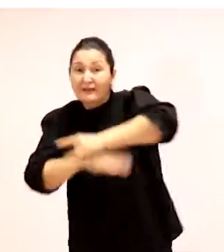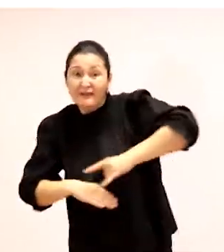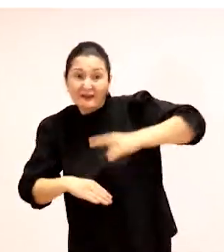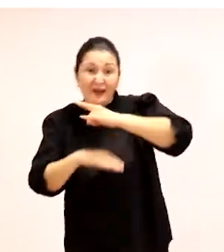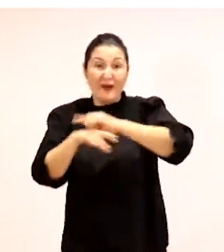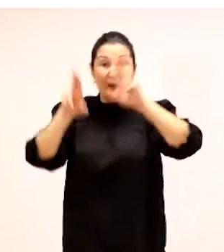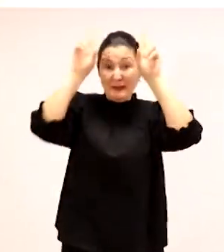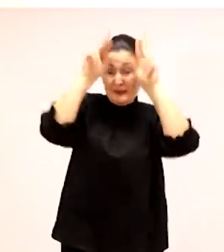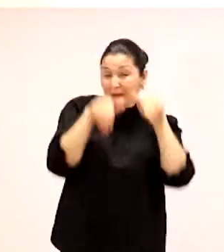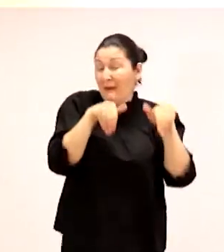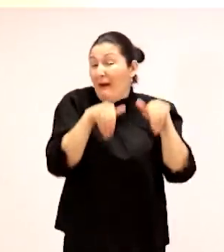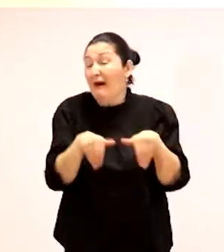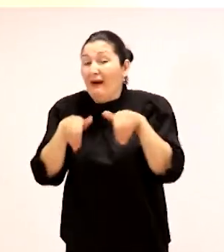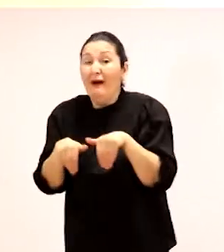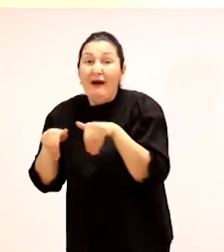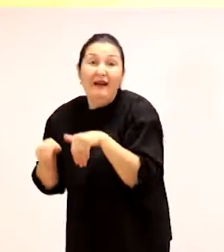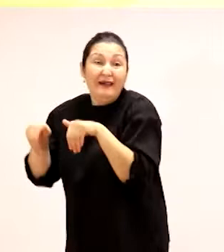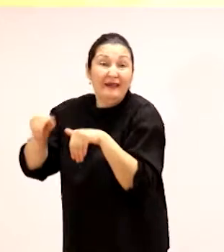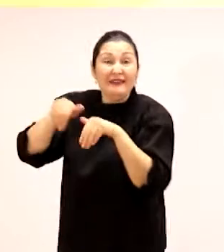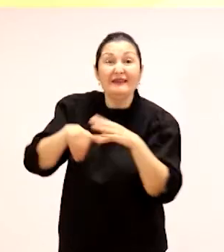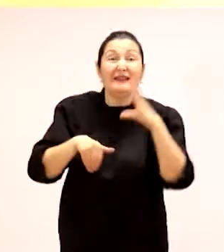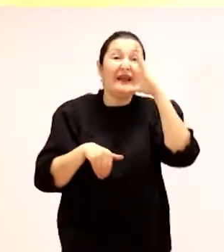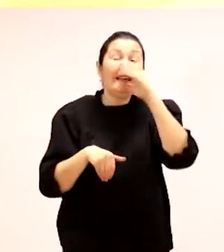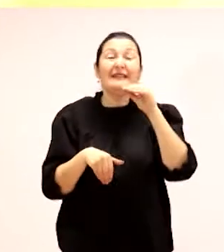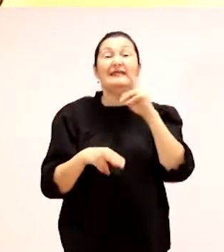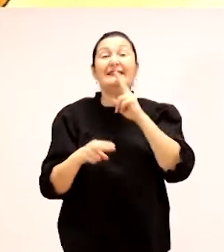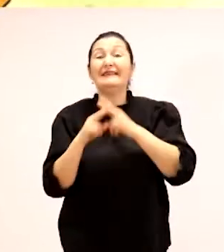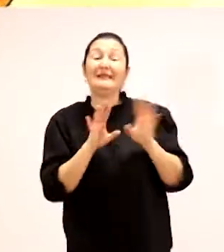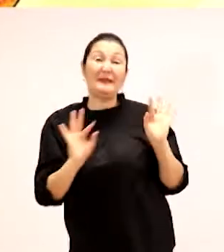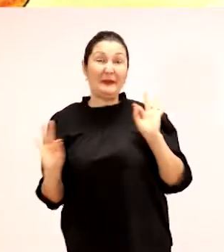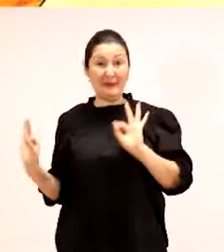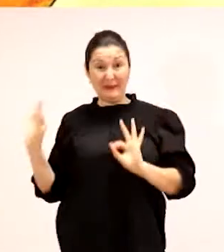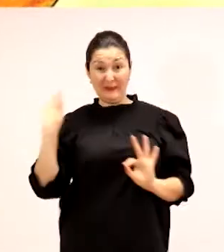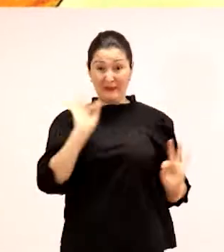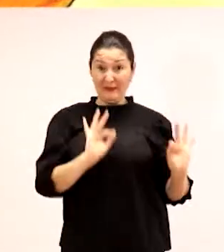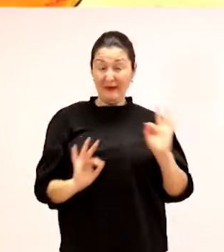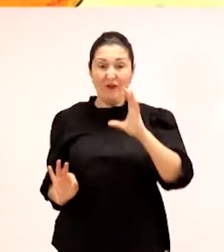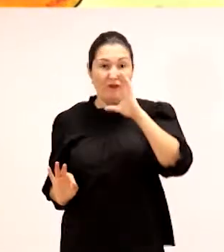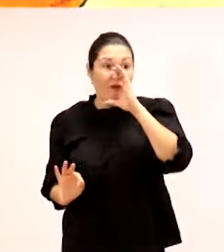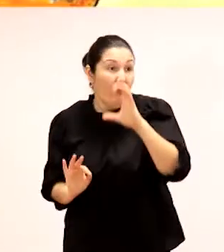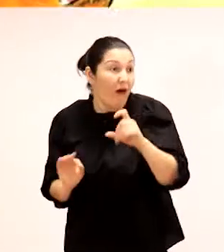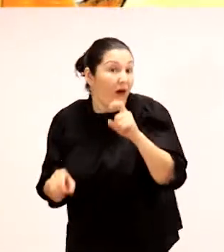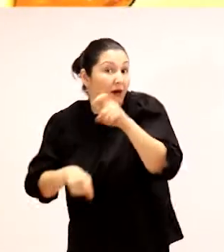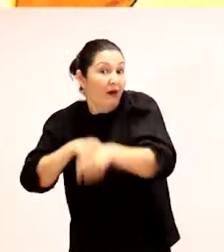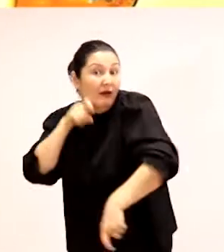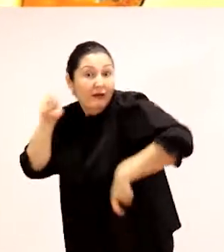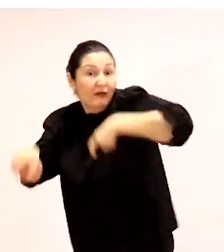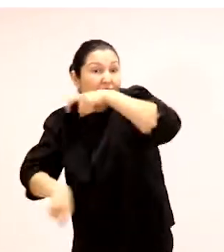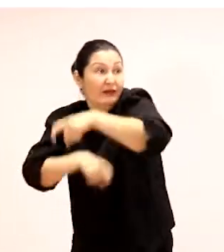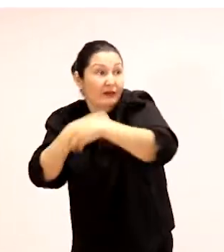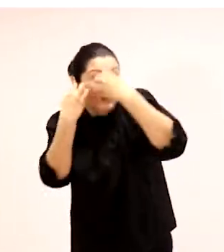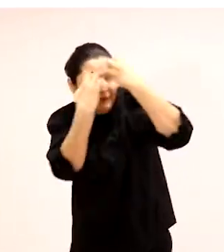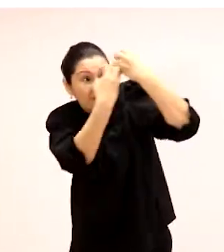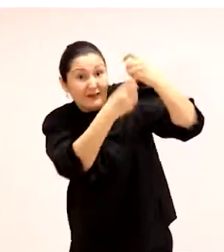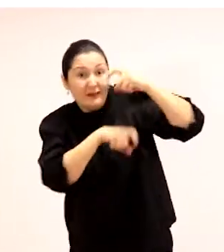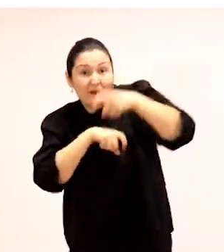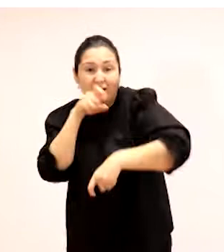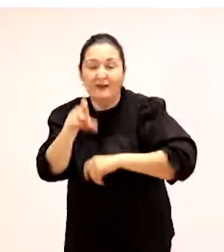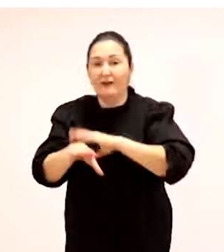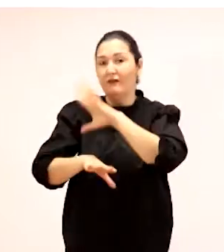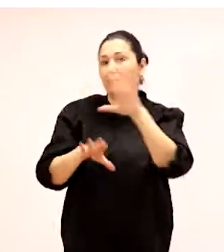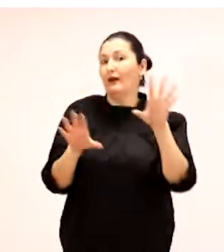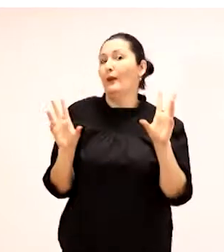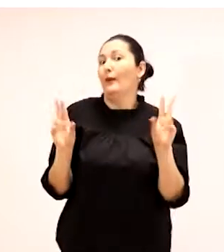лягушка-квакушка, зайчик-побегайчик, лисичка-сестричка, волчок-серый бочок. Все